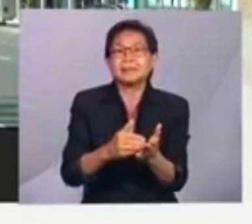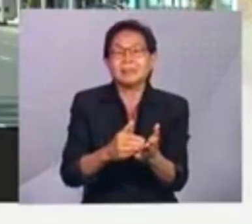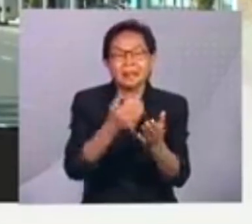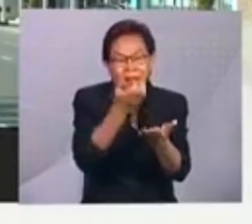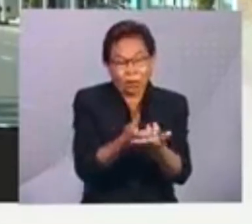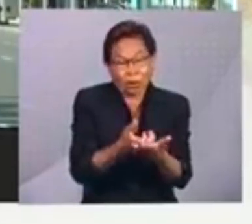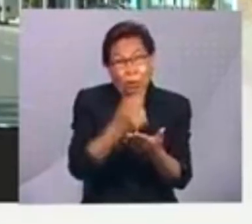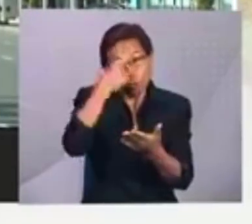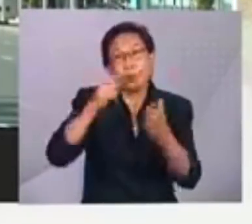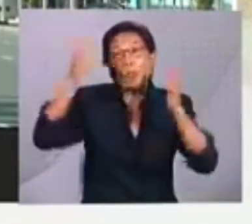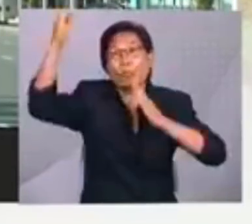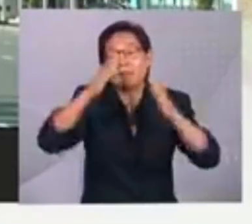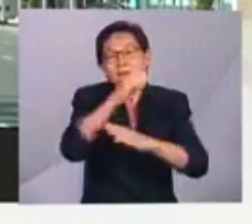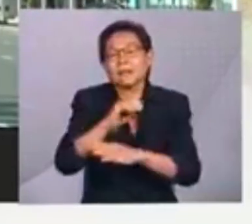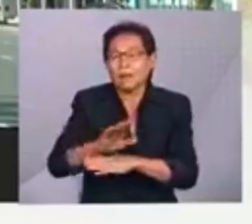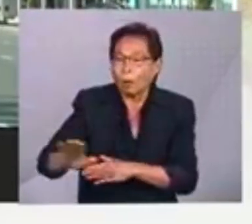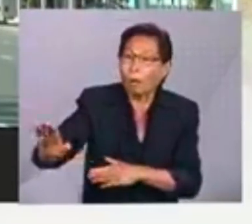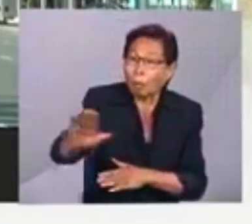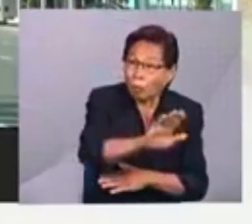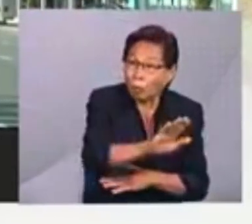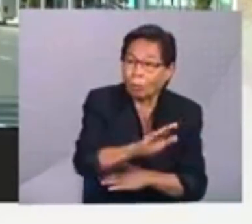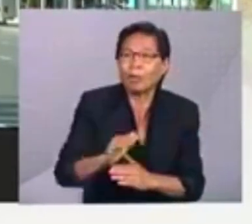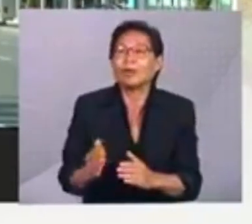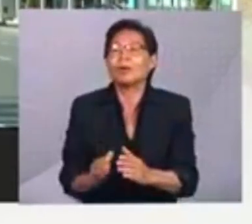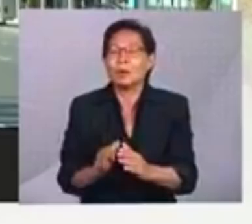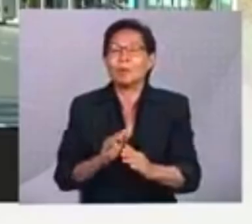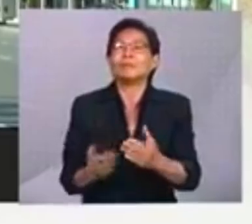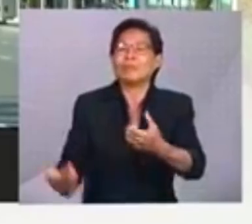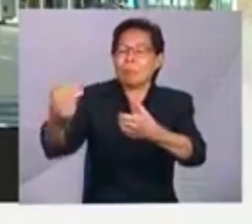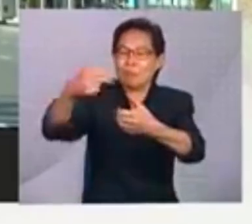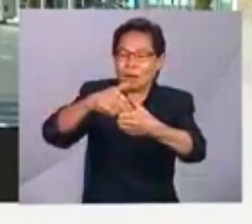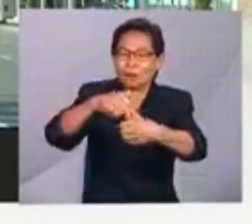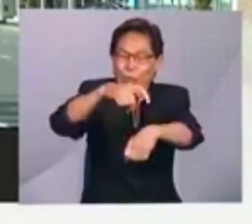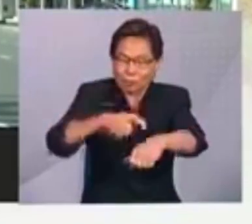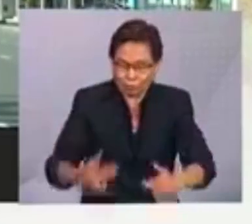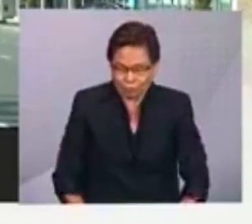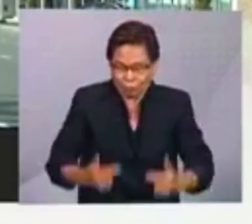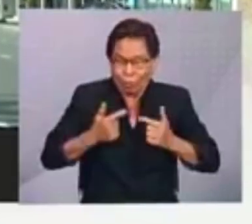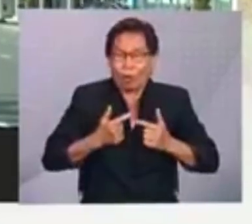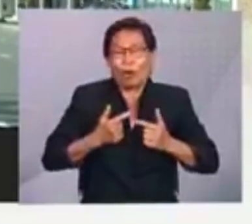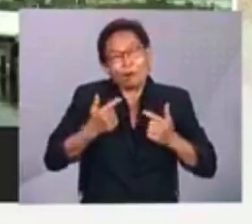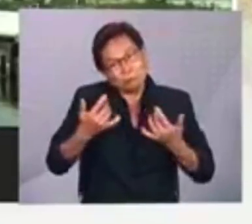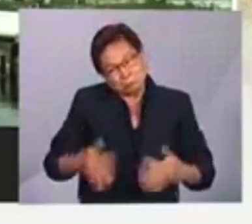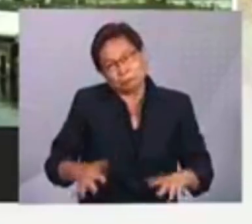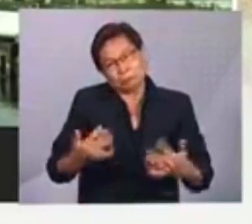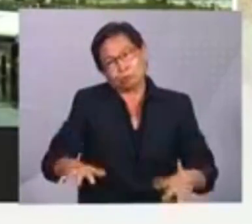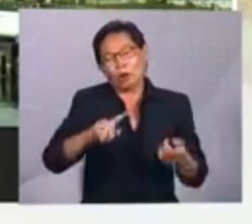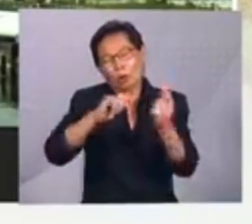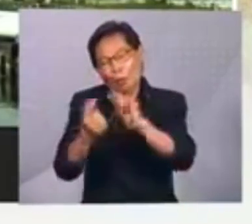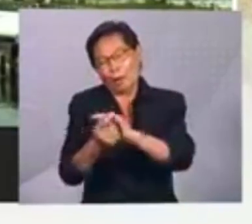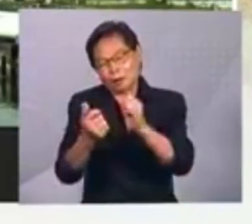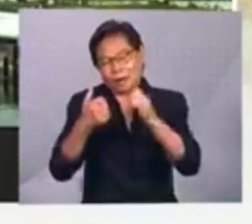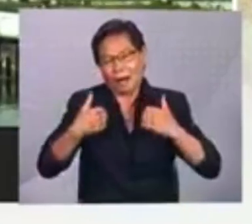membolehkan negara dan saudari-saudari semua melangkah ke arah kehidupan Ya sudah berubah dengan adanya